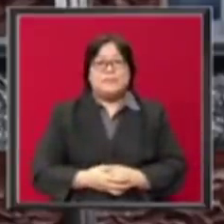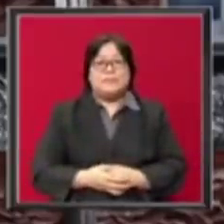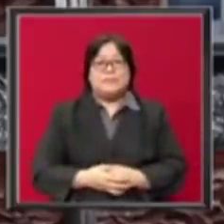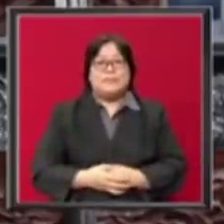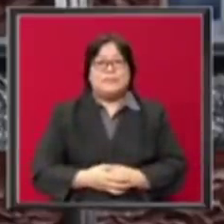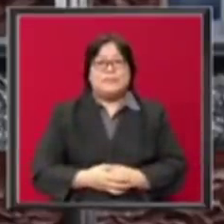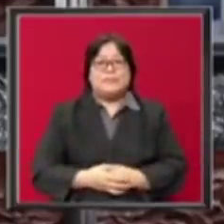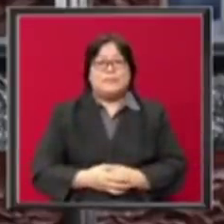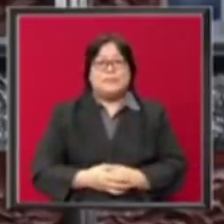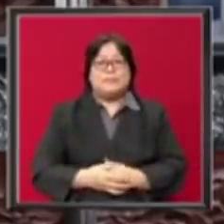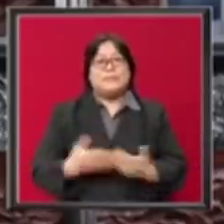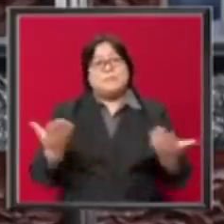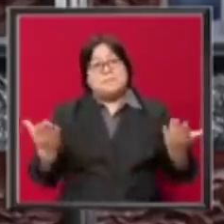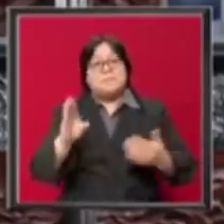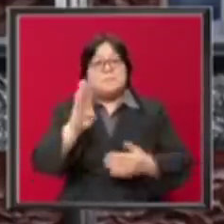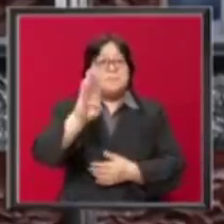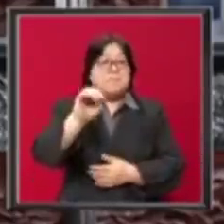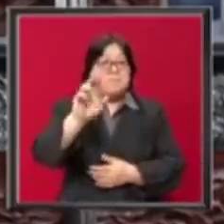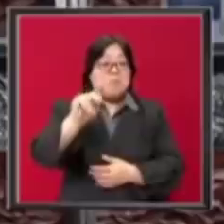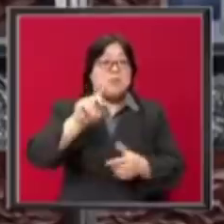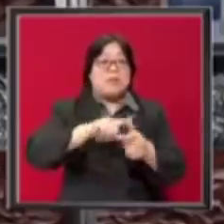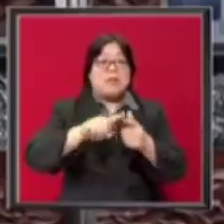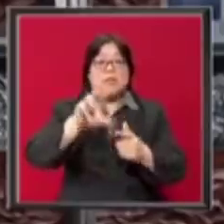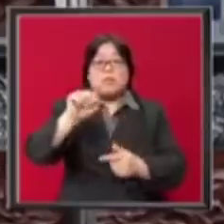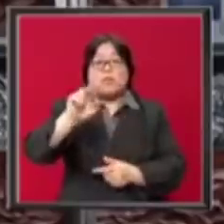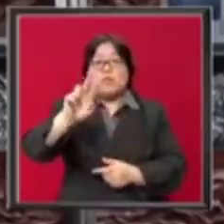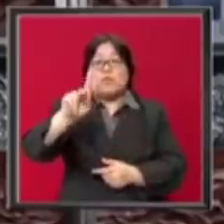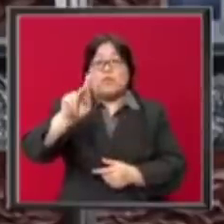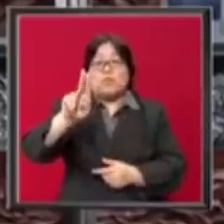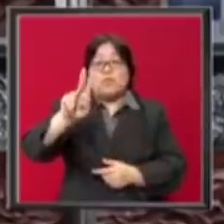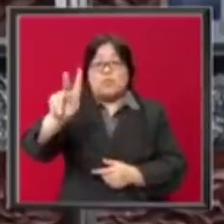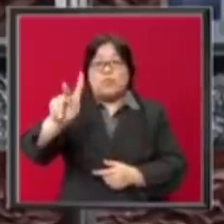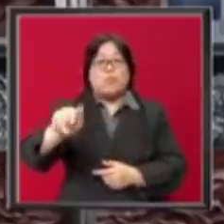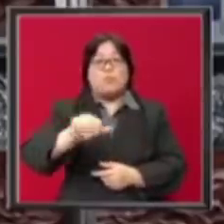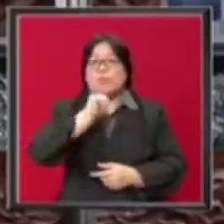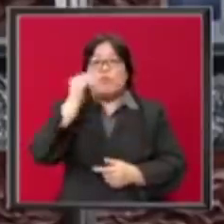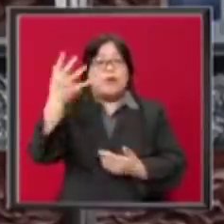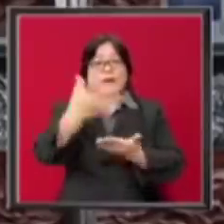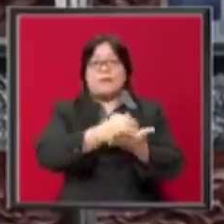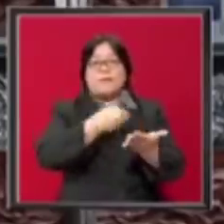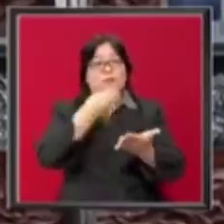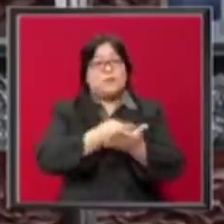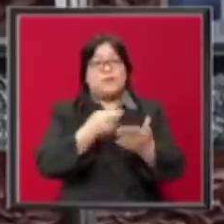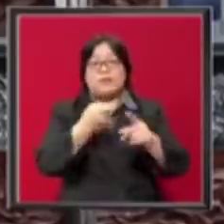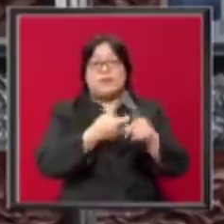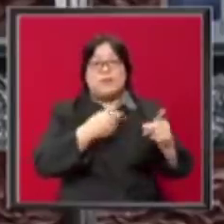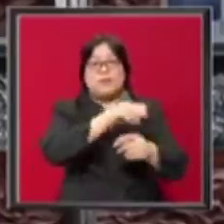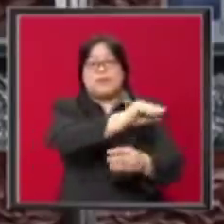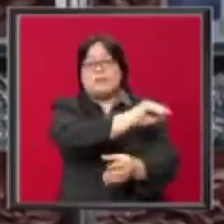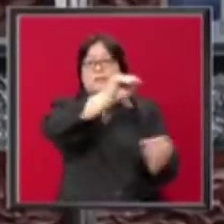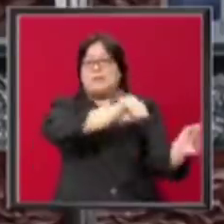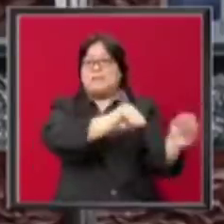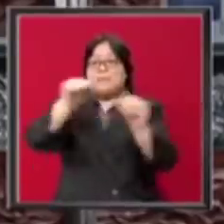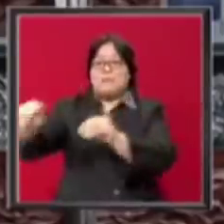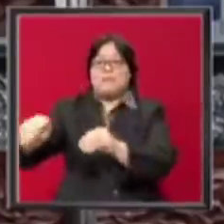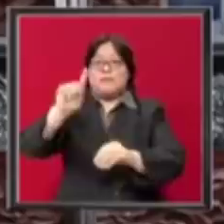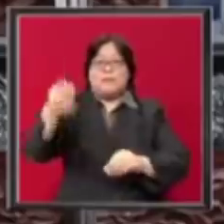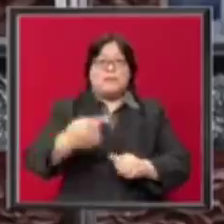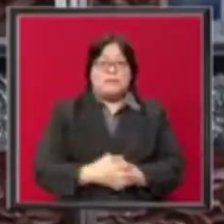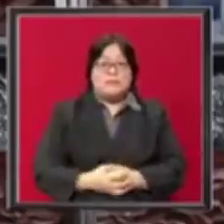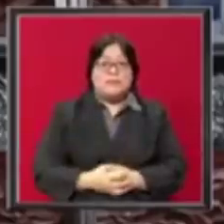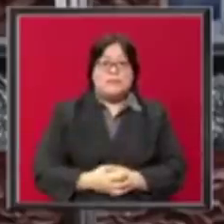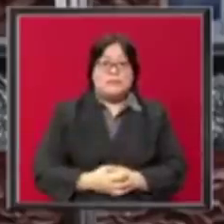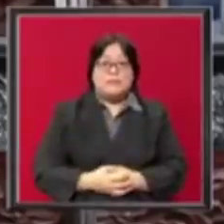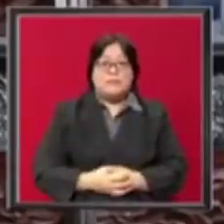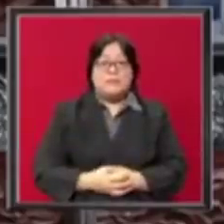sukuk atau bond, daripada mengambil wang dan dipindahkan begitu rupa.